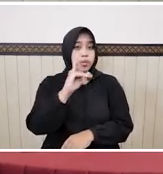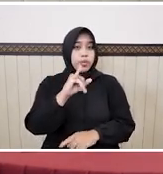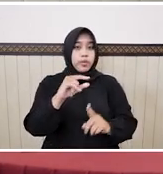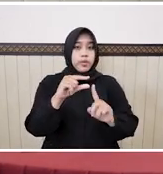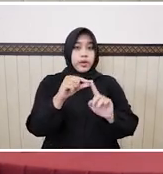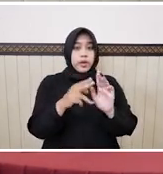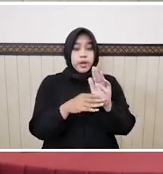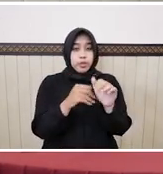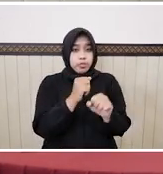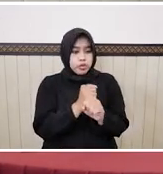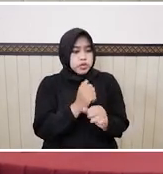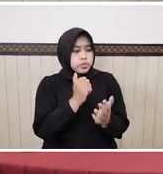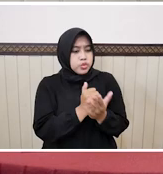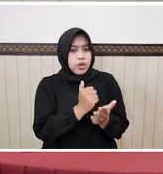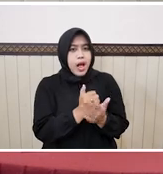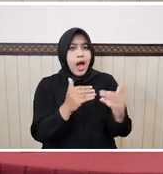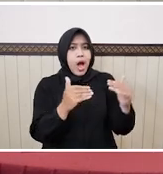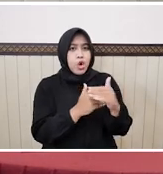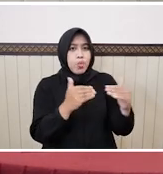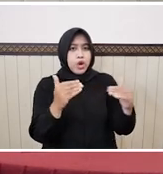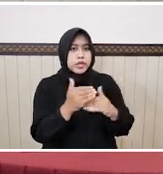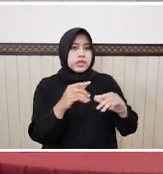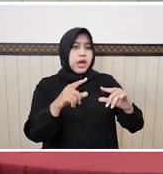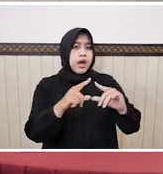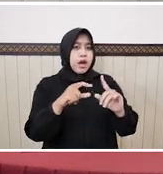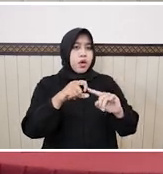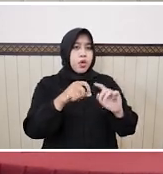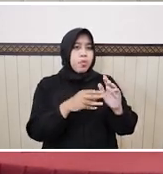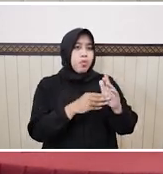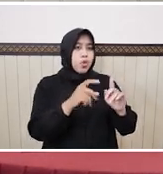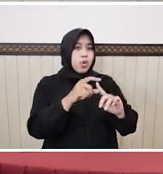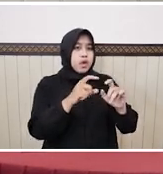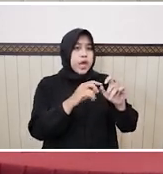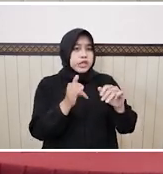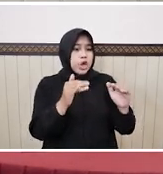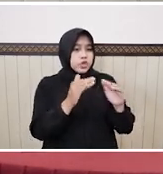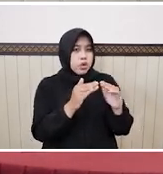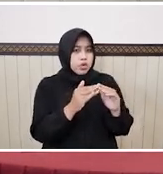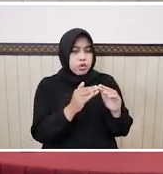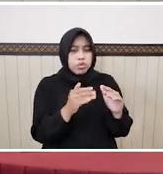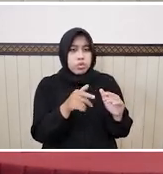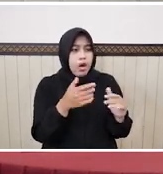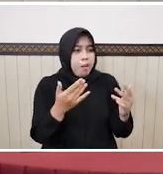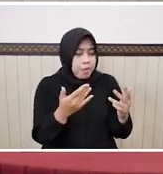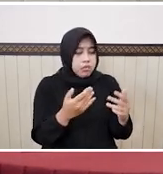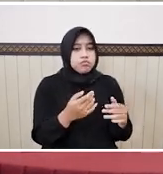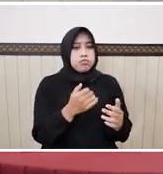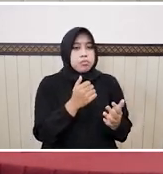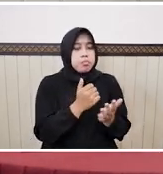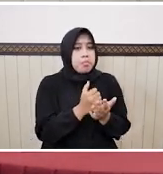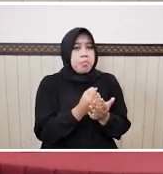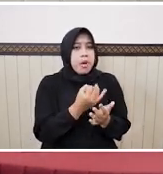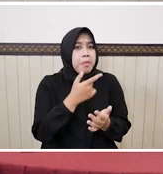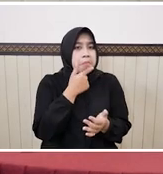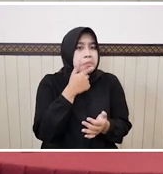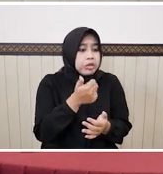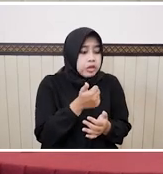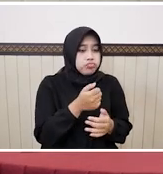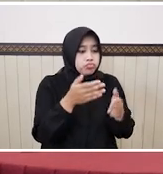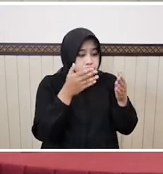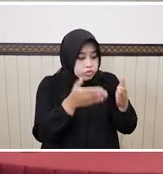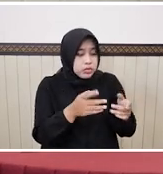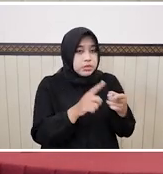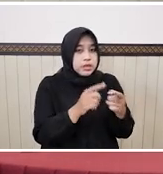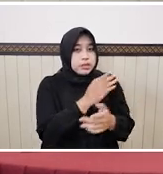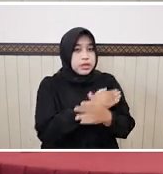apa sih akomodasi yang layak itu dan Seberapa penting bagi kawan-kawan difable atau kawan-kawan